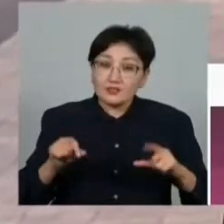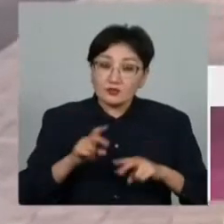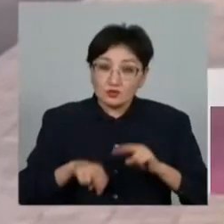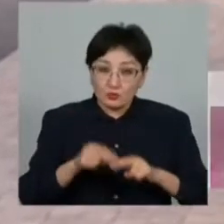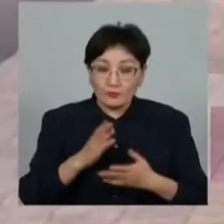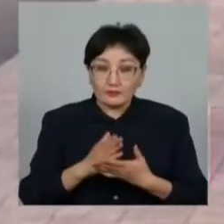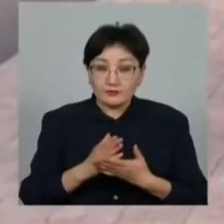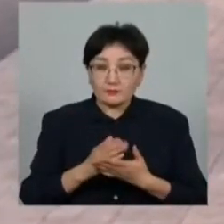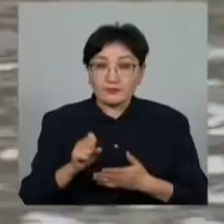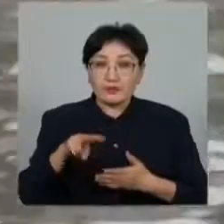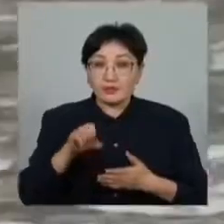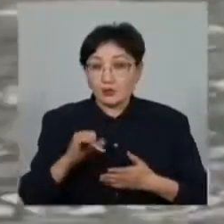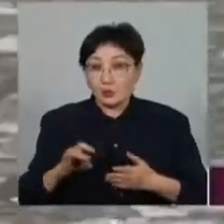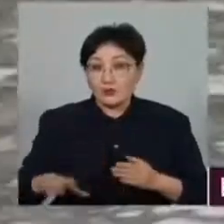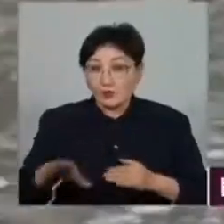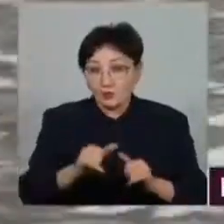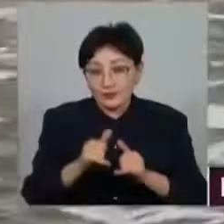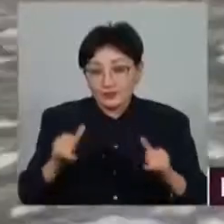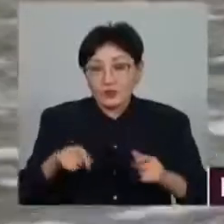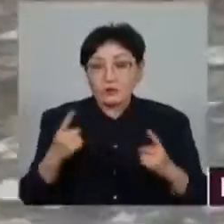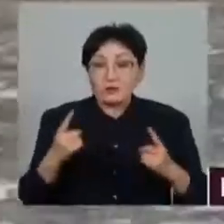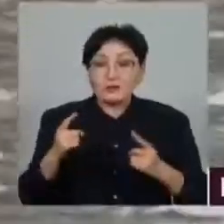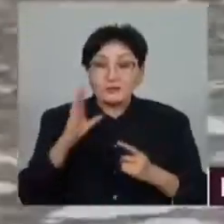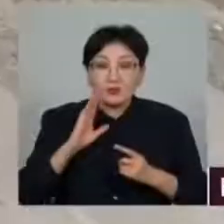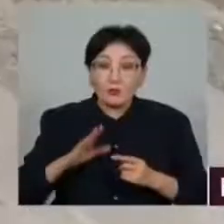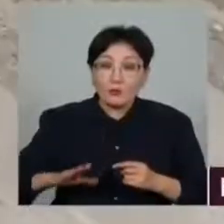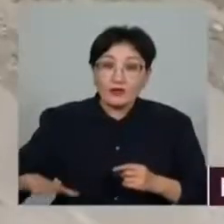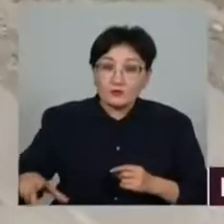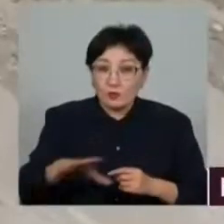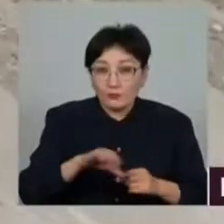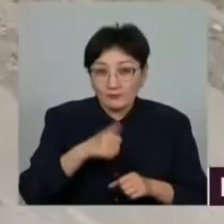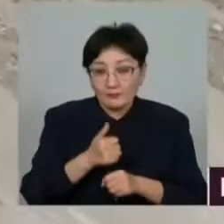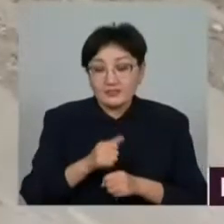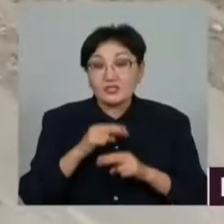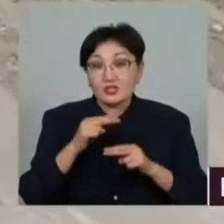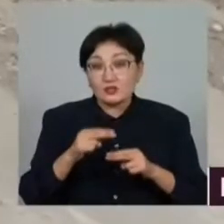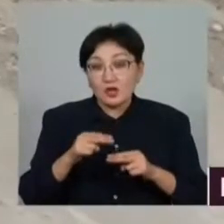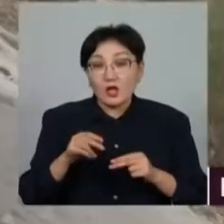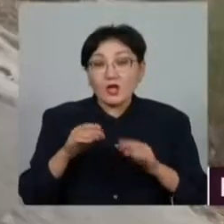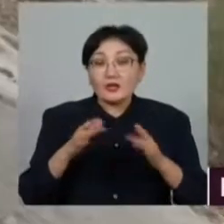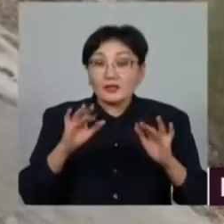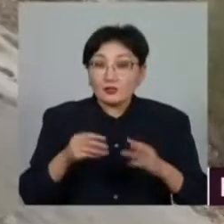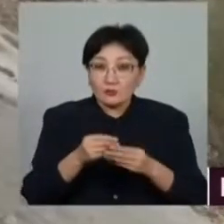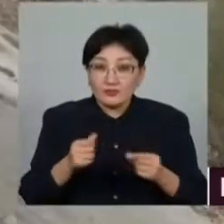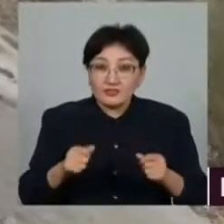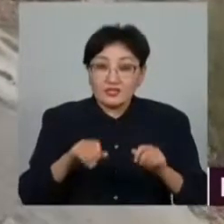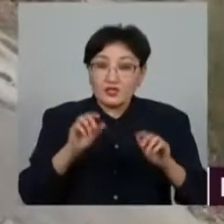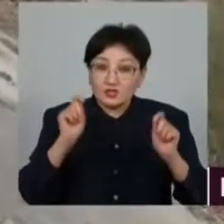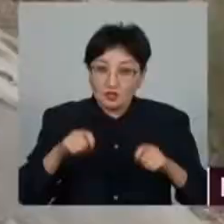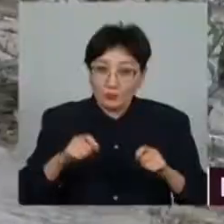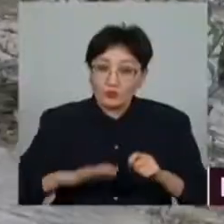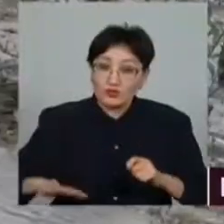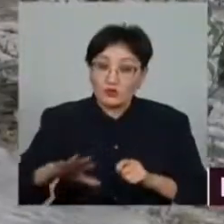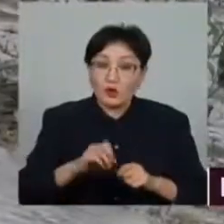Көркейіп жатыр ғой Алатау ауданы. Одан бөлек қаладағы ірі өзен аңғарлары да басты назарда тұр. Себебі қар еріп, нөсер жауын жауса бұл